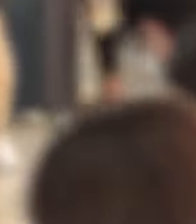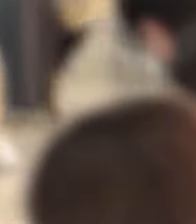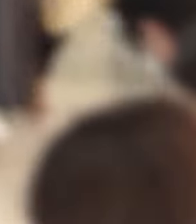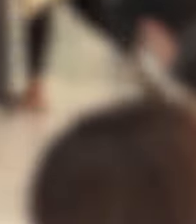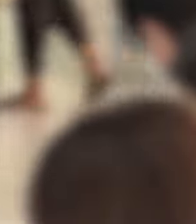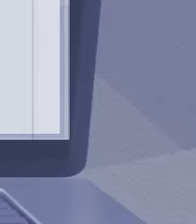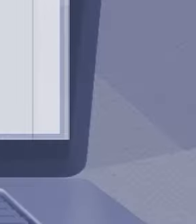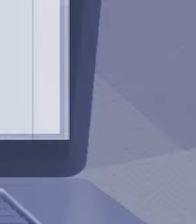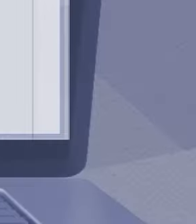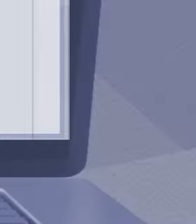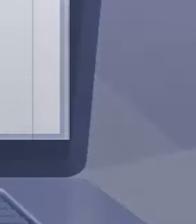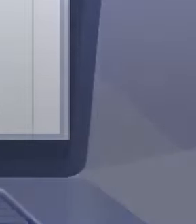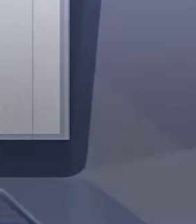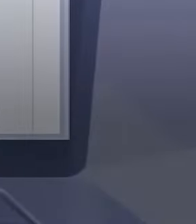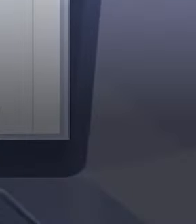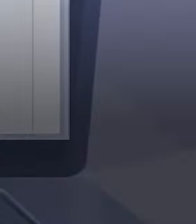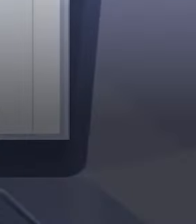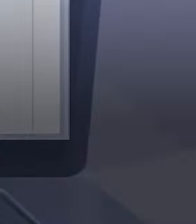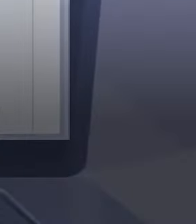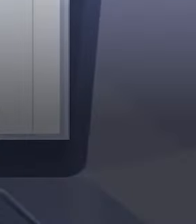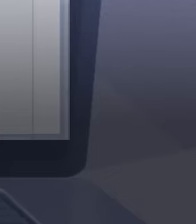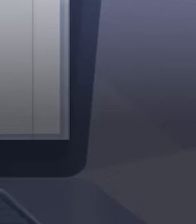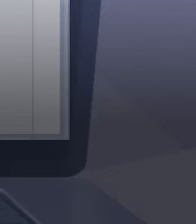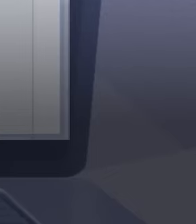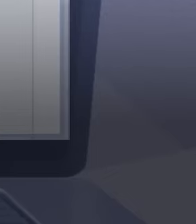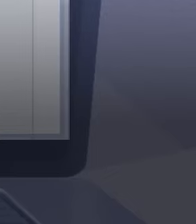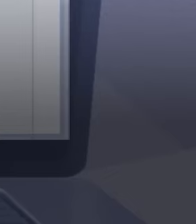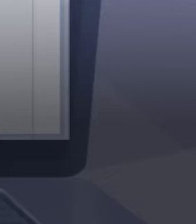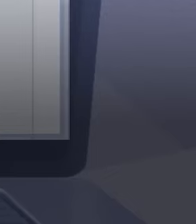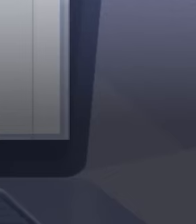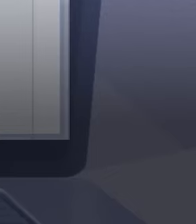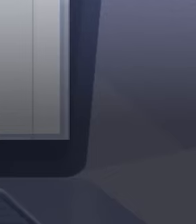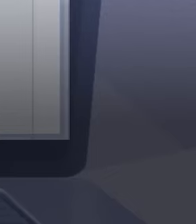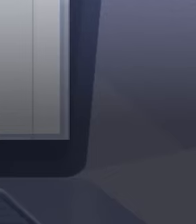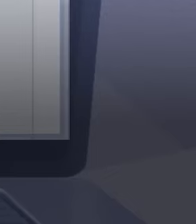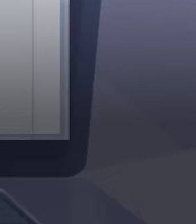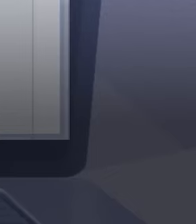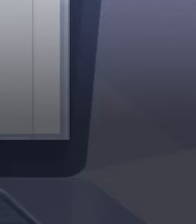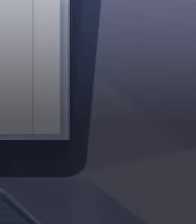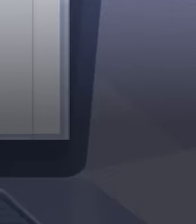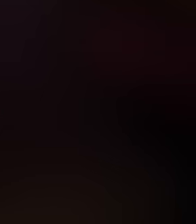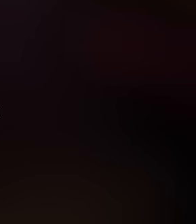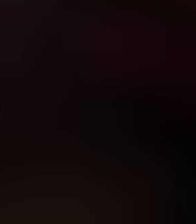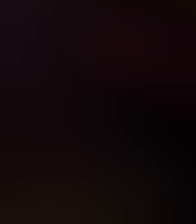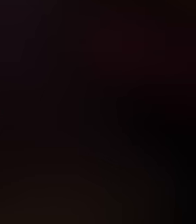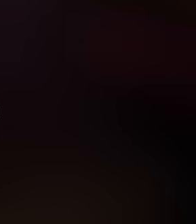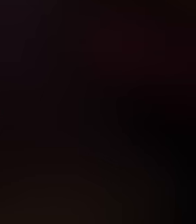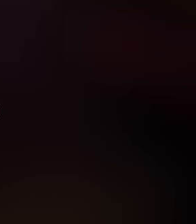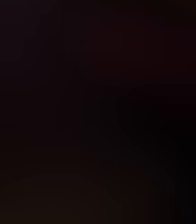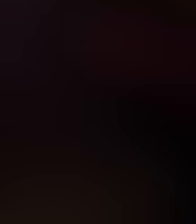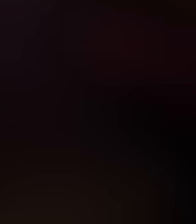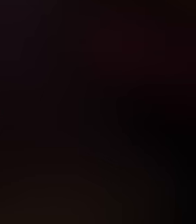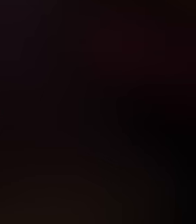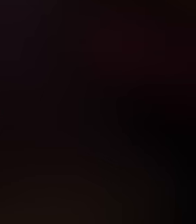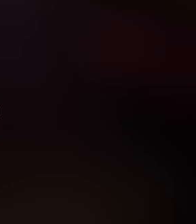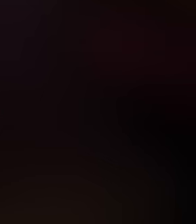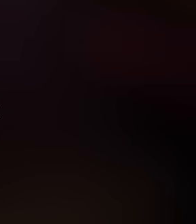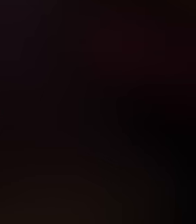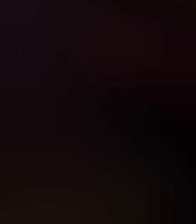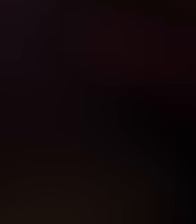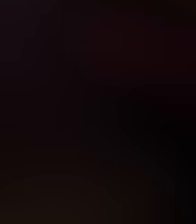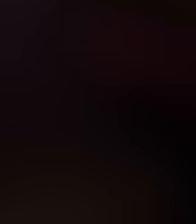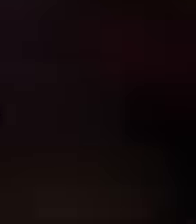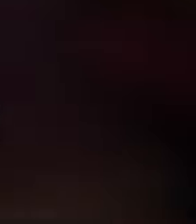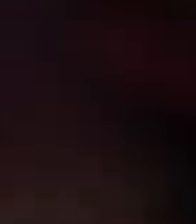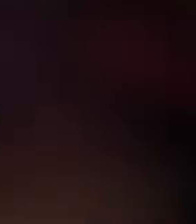한다는 겁니다. 앞서 제주 서귀포시에서 고깃집을 방문한 한 손님이 비계가 대부분인 삼겹살이 나와 항의했다는 사연을